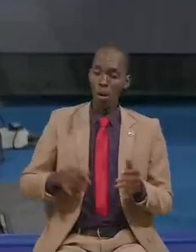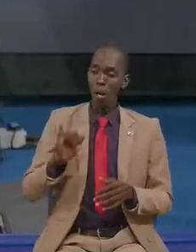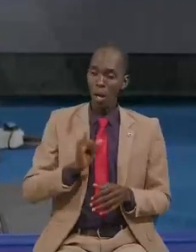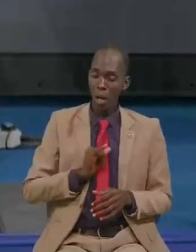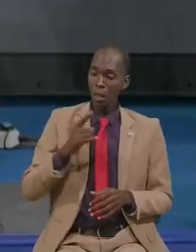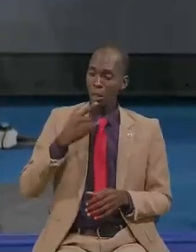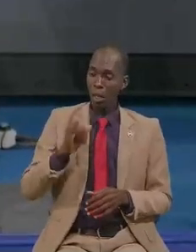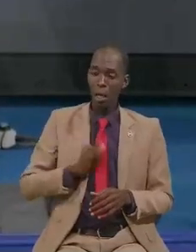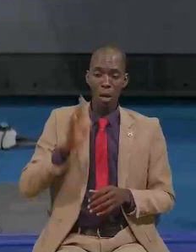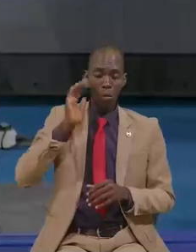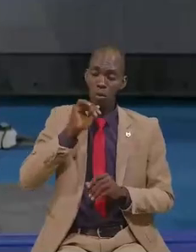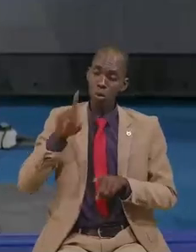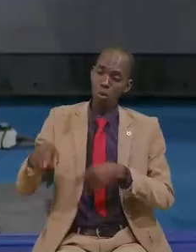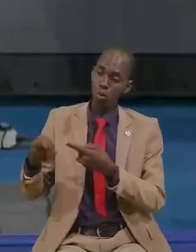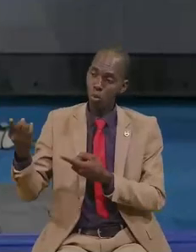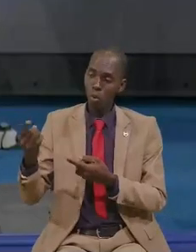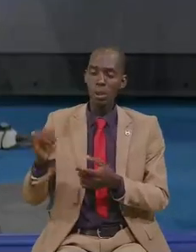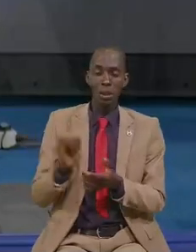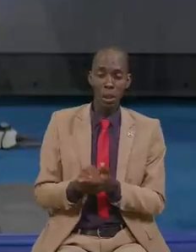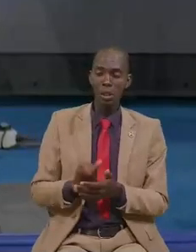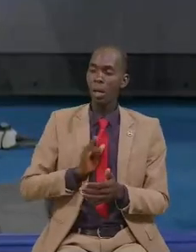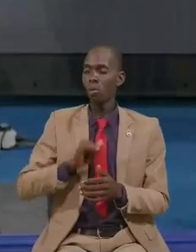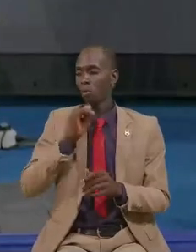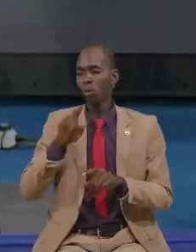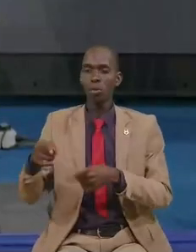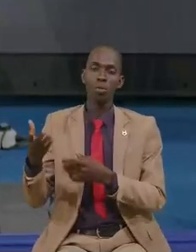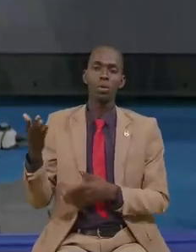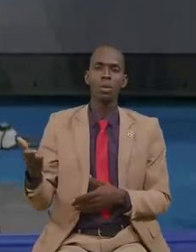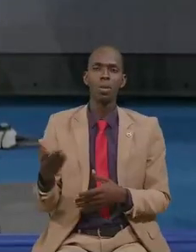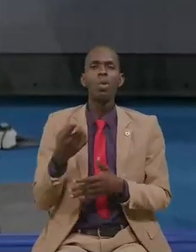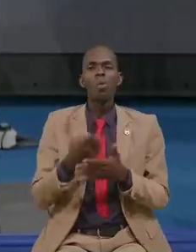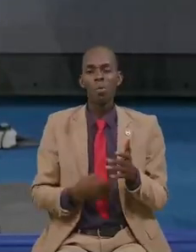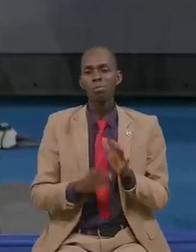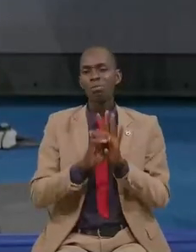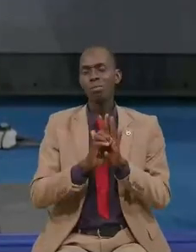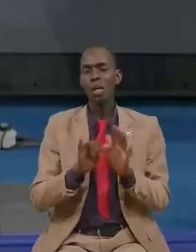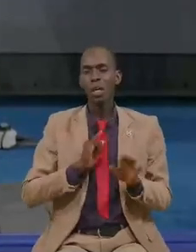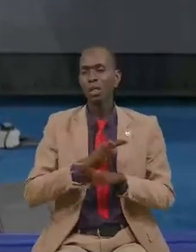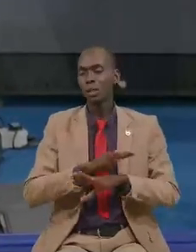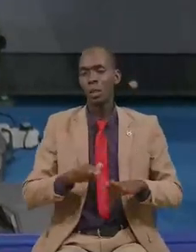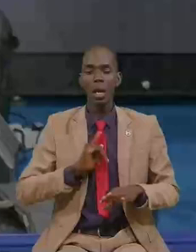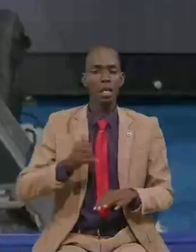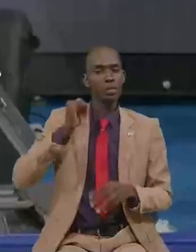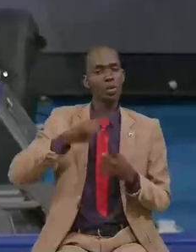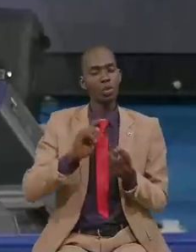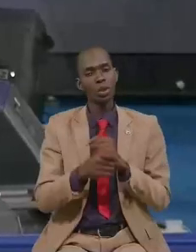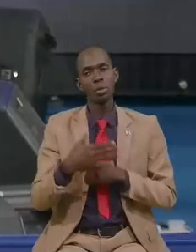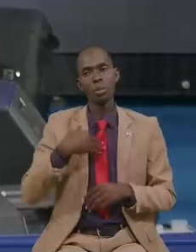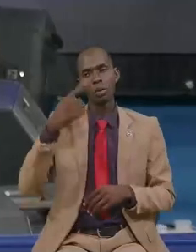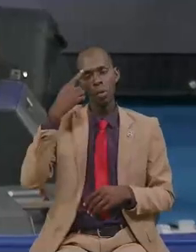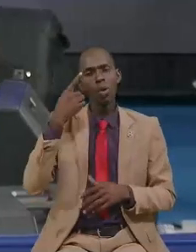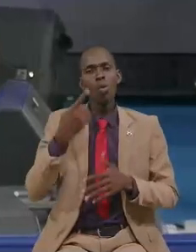J'ai dit que je n'irai pas là-bas, je n'irai pas. Et si je ne changeais pas de décision? Et si j'avais vu mon